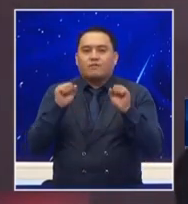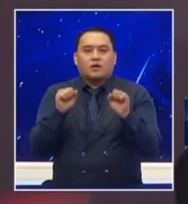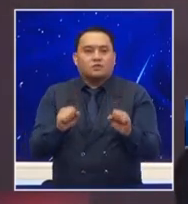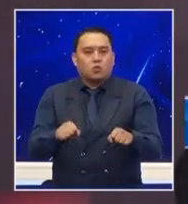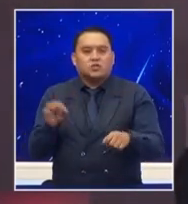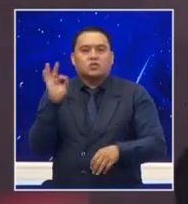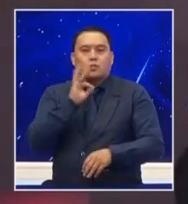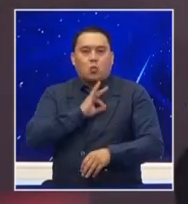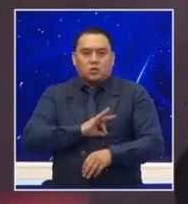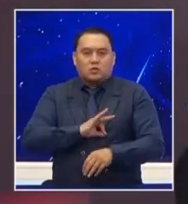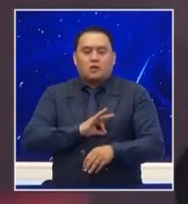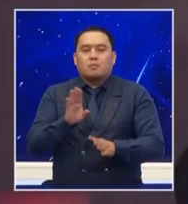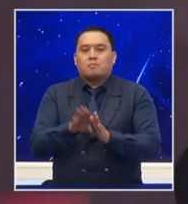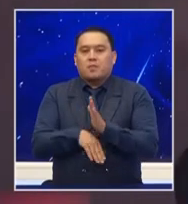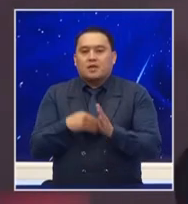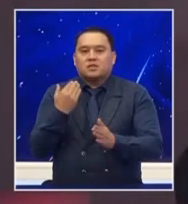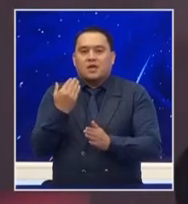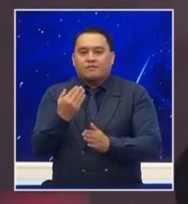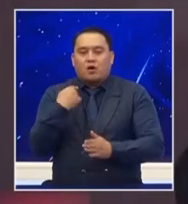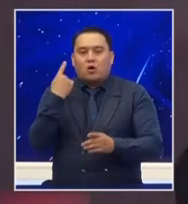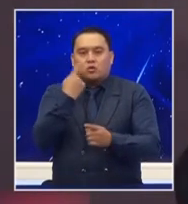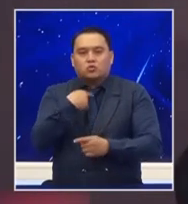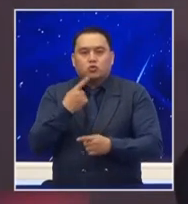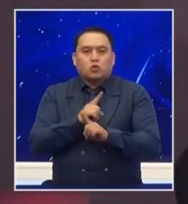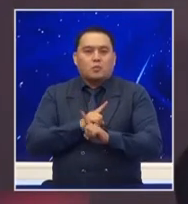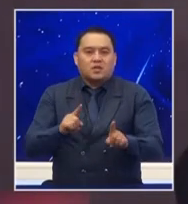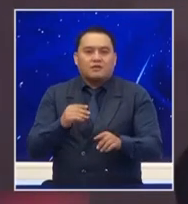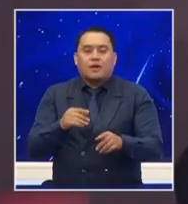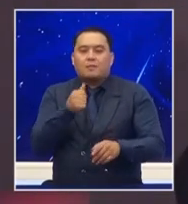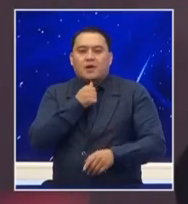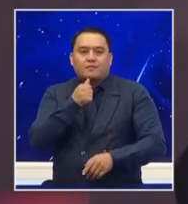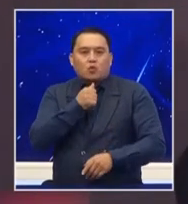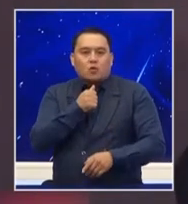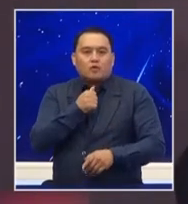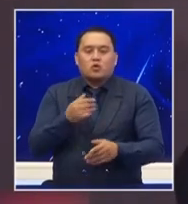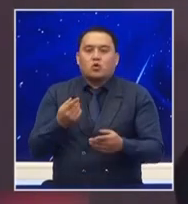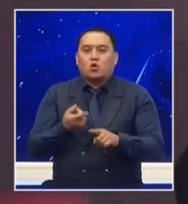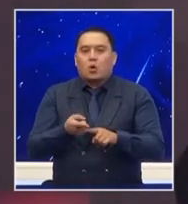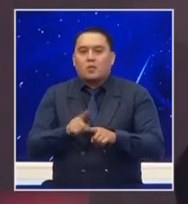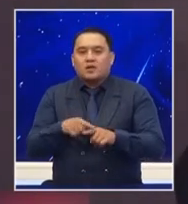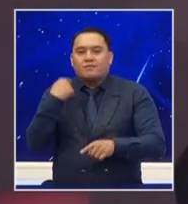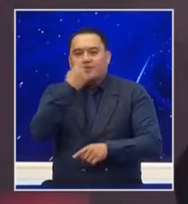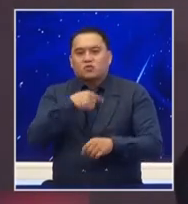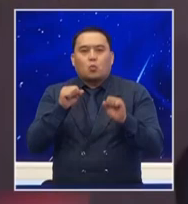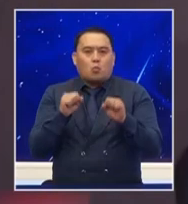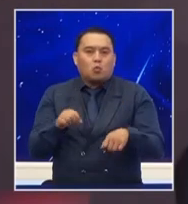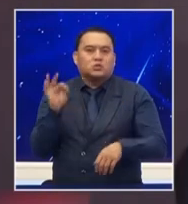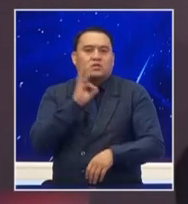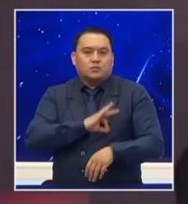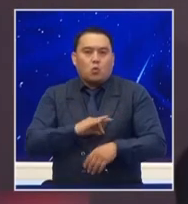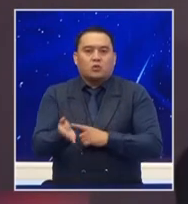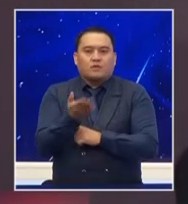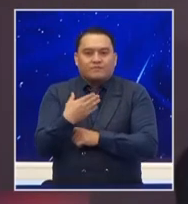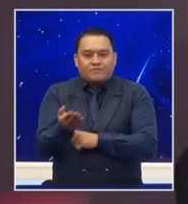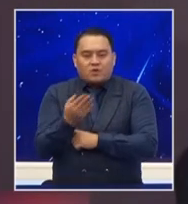возможность использования без учета архитектурных особенностей в экстерьерном варианте. Кроме того, физические лица могут использовать